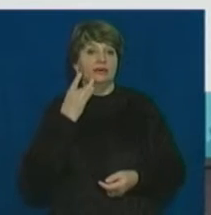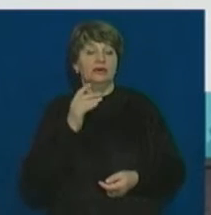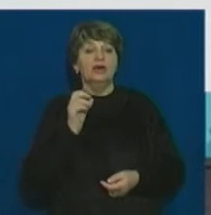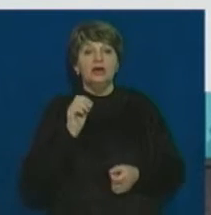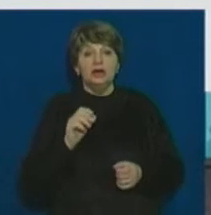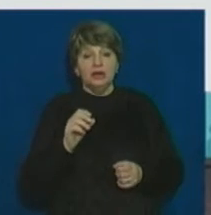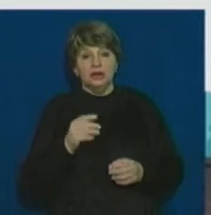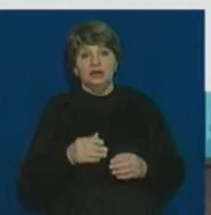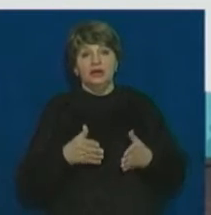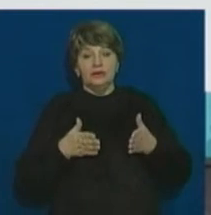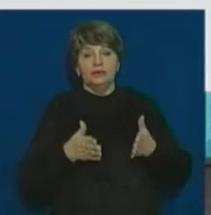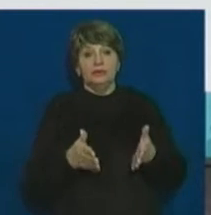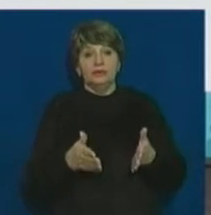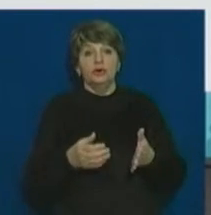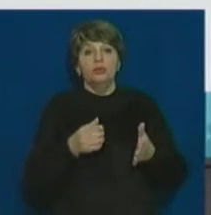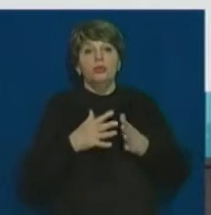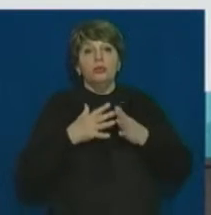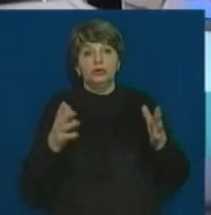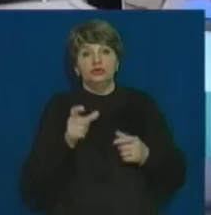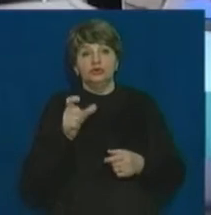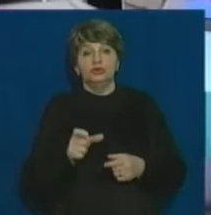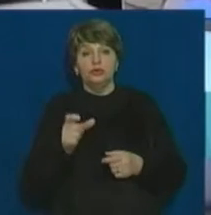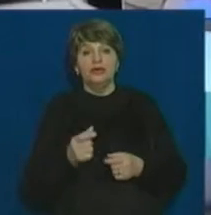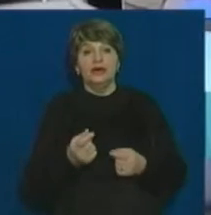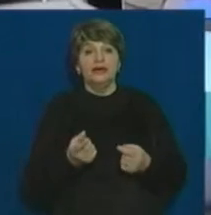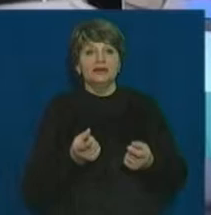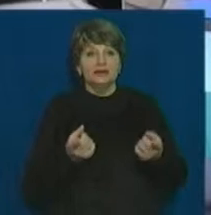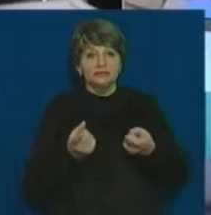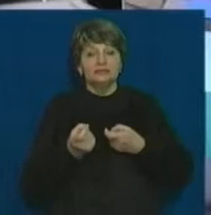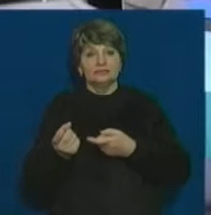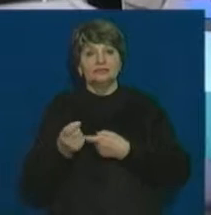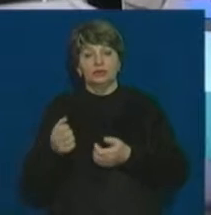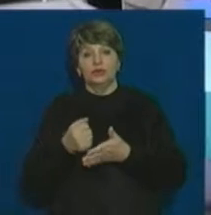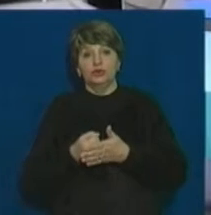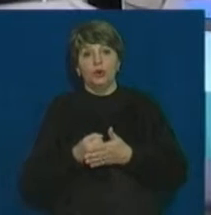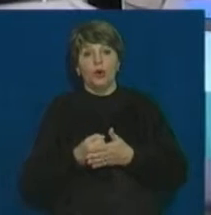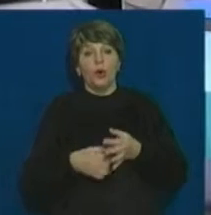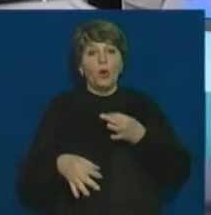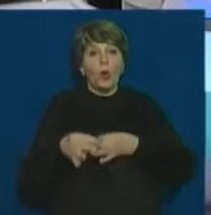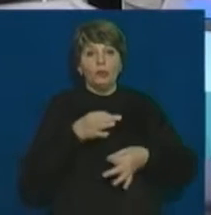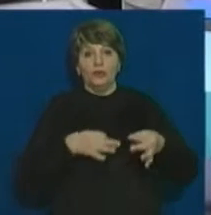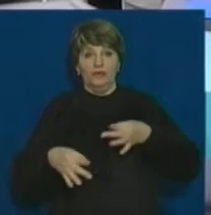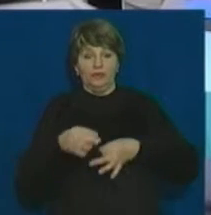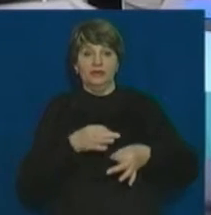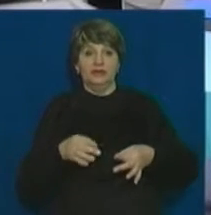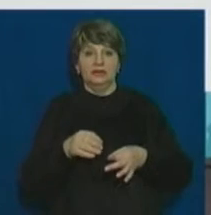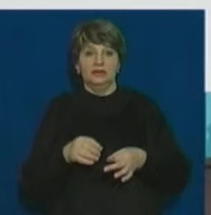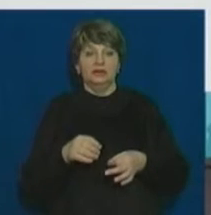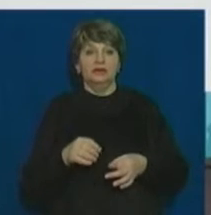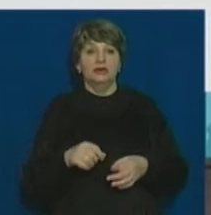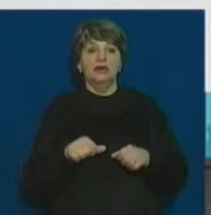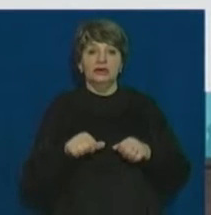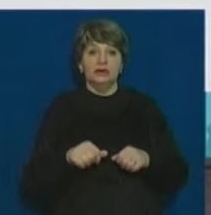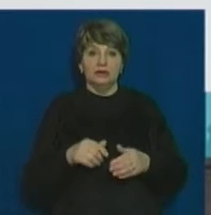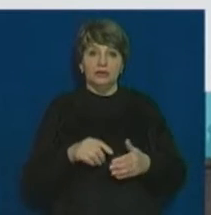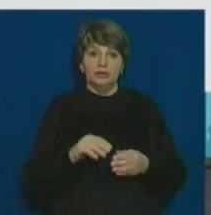більшу кількість людей до певних обговорень. А якщо ми говоримо про такі більш формалізовані форми, як громадські слухання, до